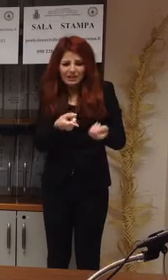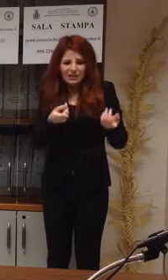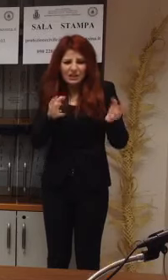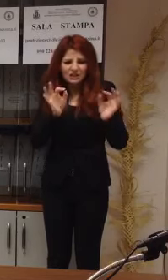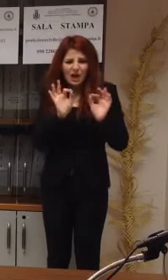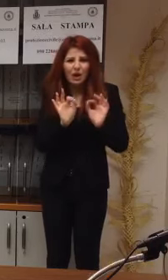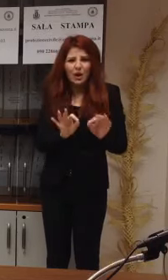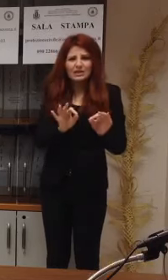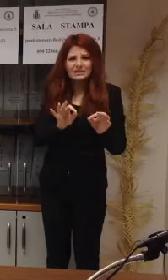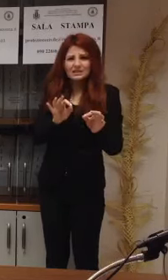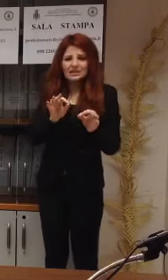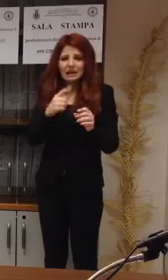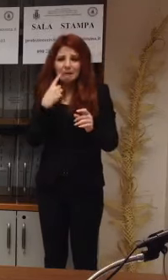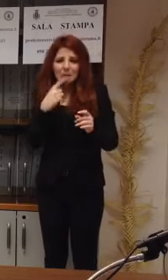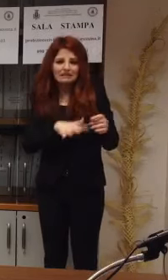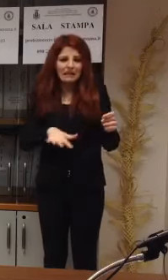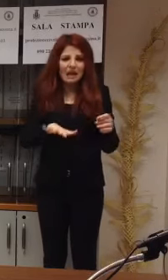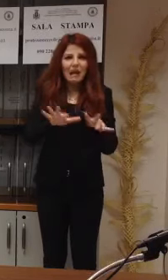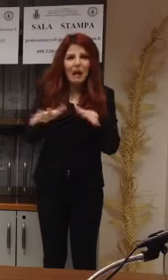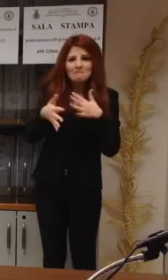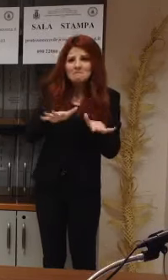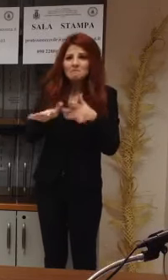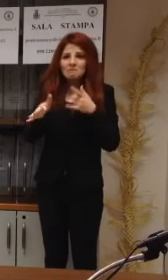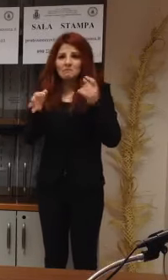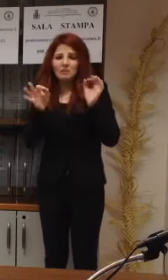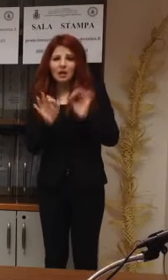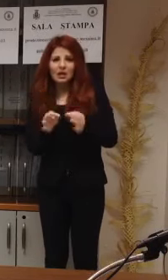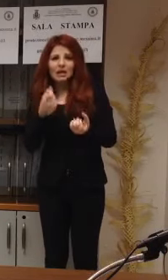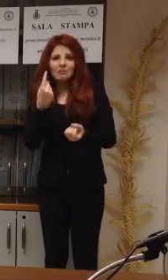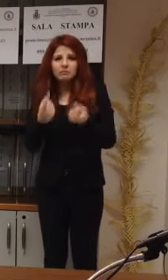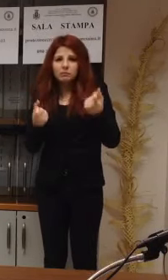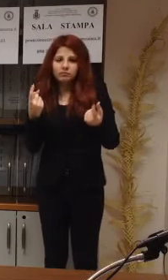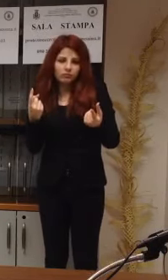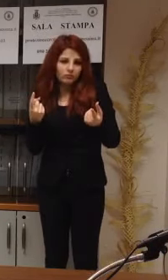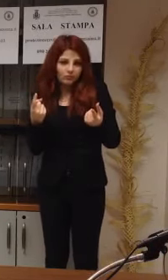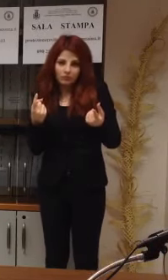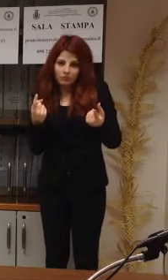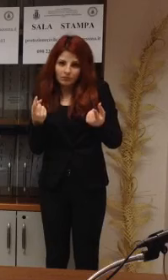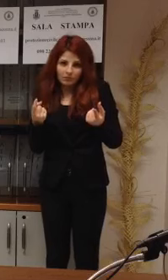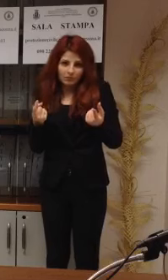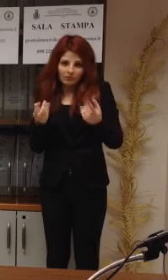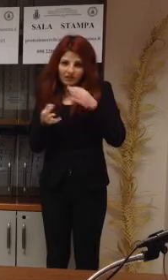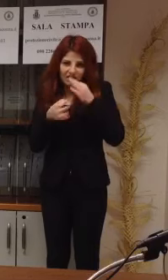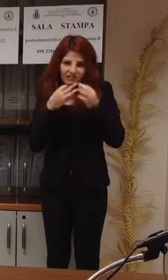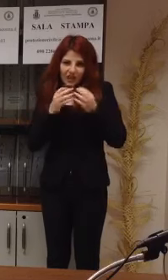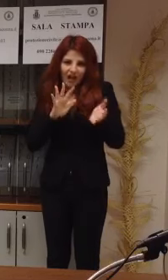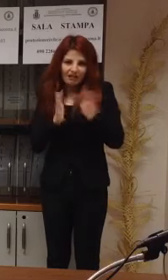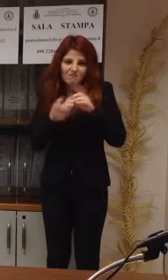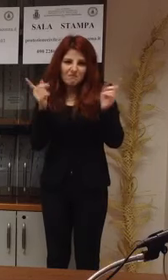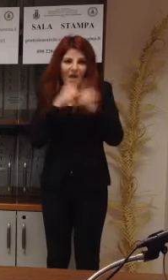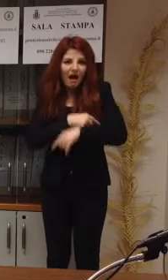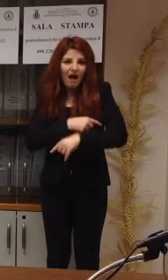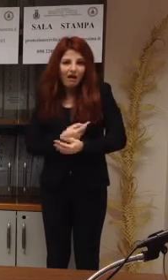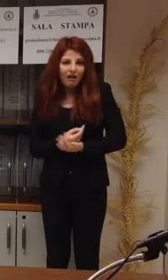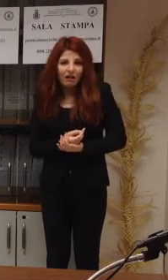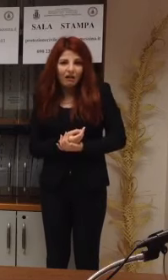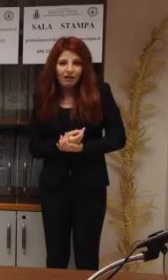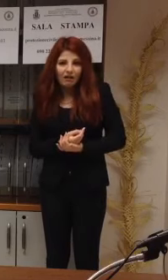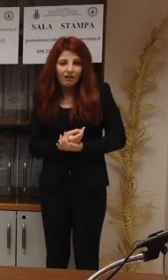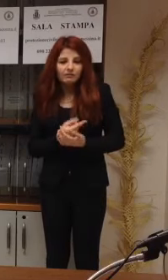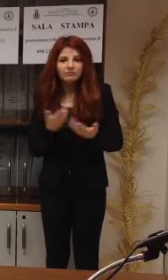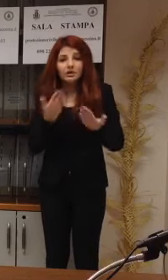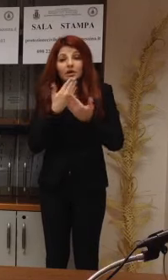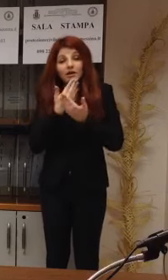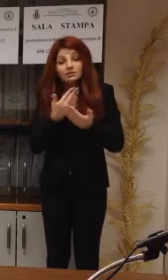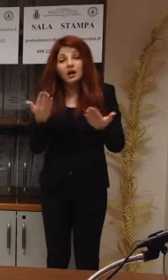di noi e sul futuro, sul presente e futuro di tutti i nostri figli. Quindi vi ringrazio per questa